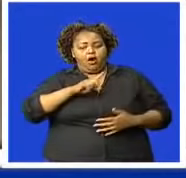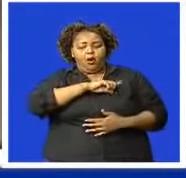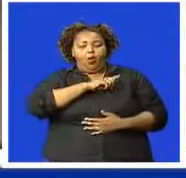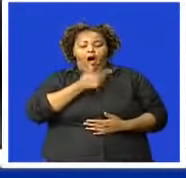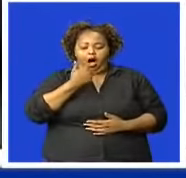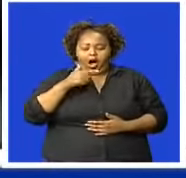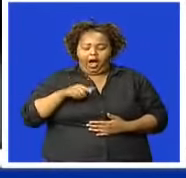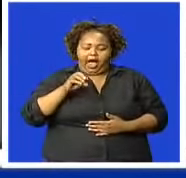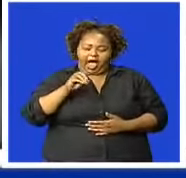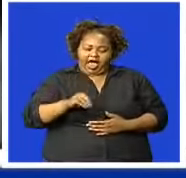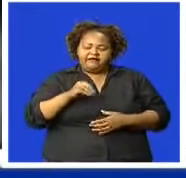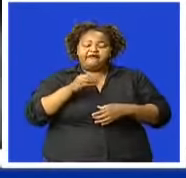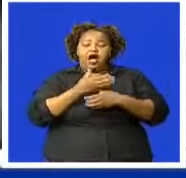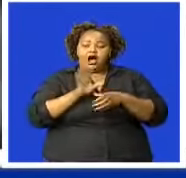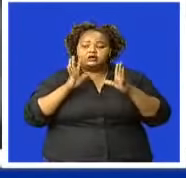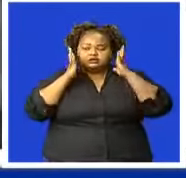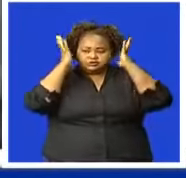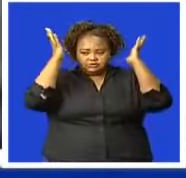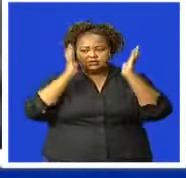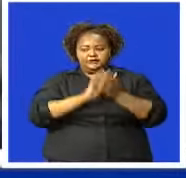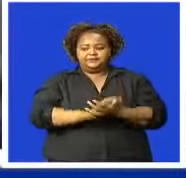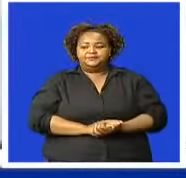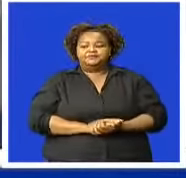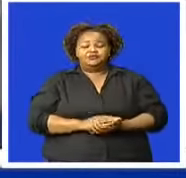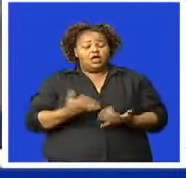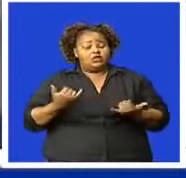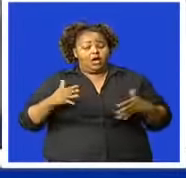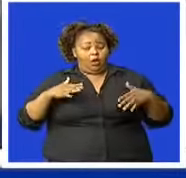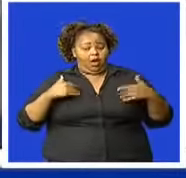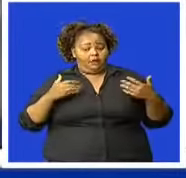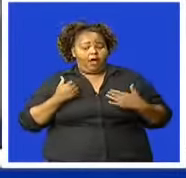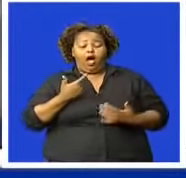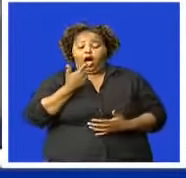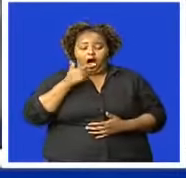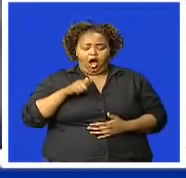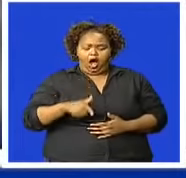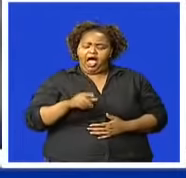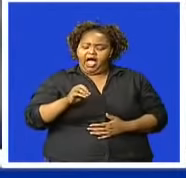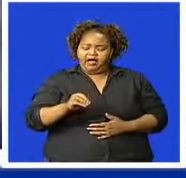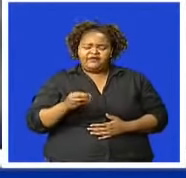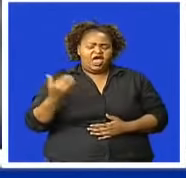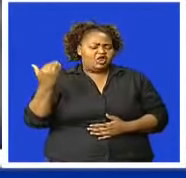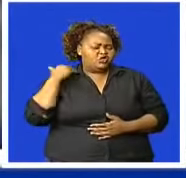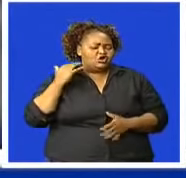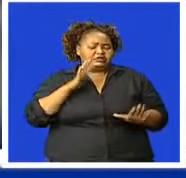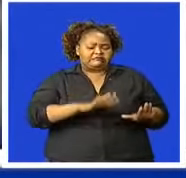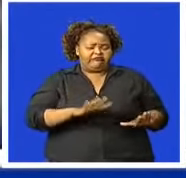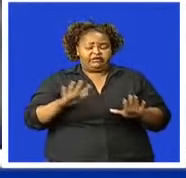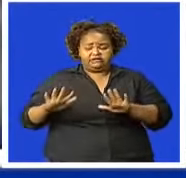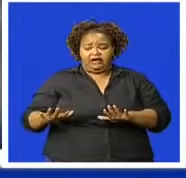eveni. Kula nje nasibona sina petrol sesimtholile. Hawu sikhinyabetekile vele itolo baba.